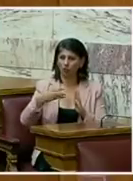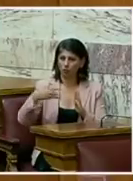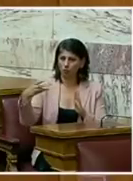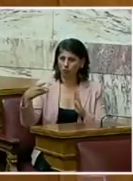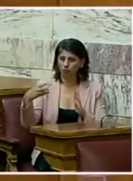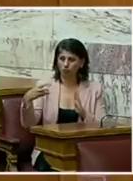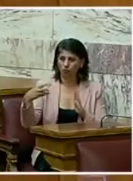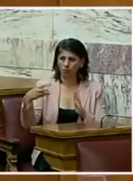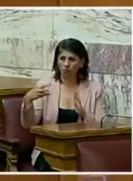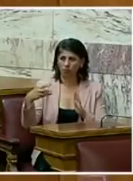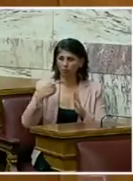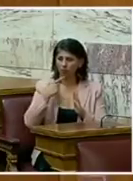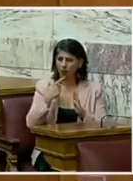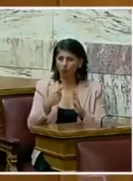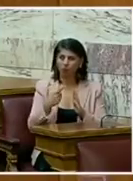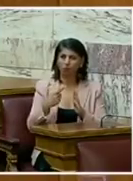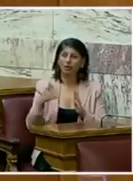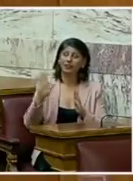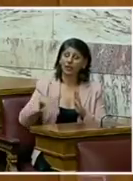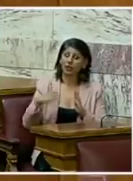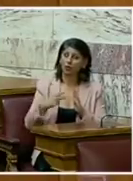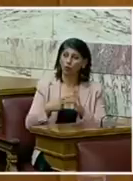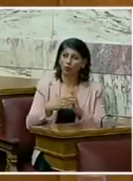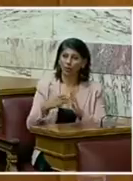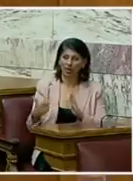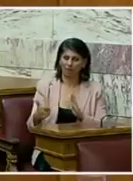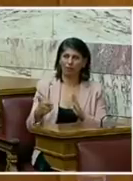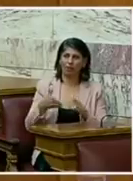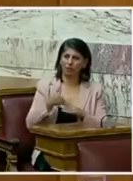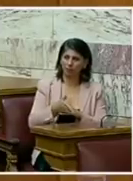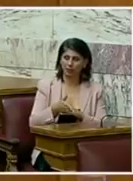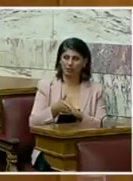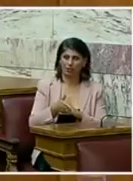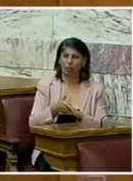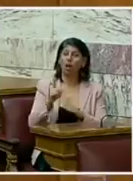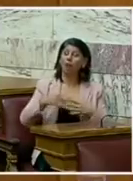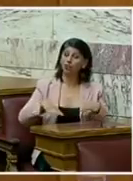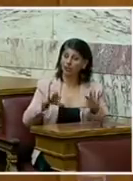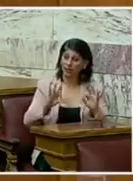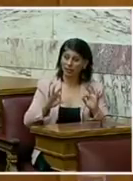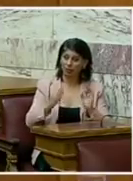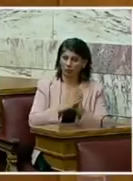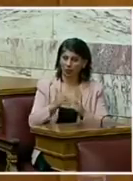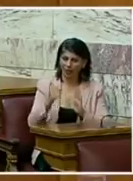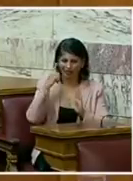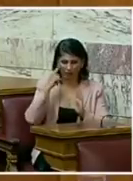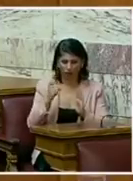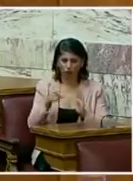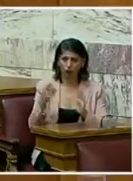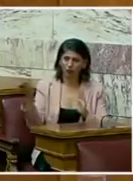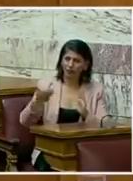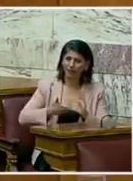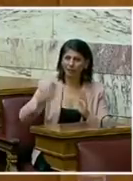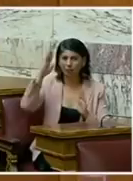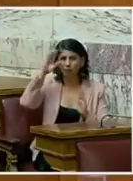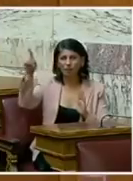τελευταίες πληροφορίες έφτασαν στη χώρα το τέλος του 2017, μέσα και τέλος του 2017. Από τις αρχές του 2016 είναι γνωστό ότι έρχεται από τη ΣΥΠΑ, από